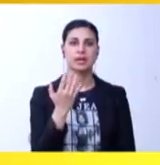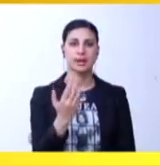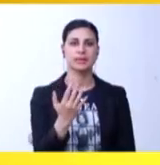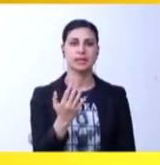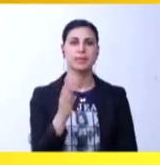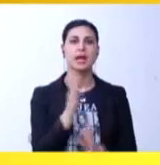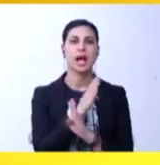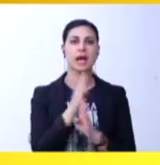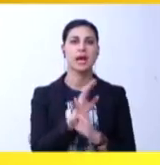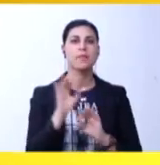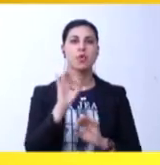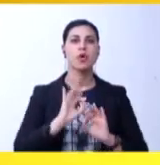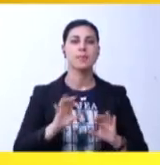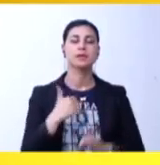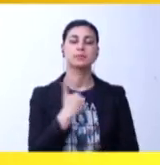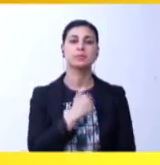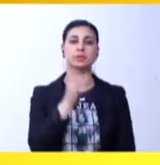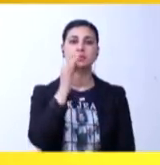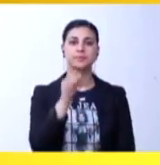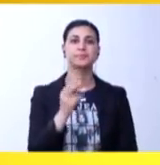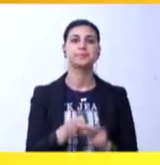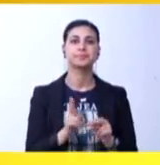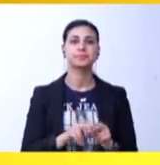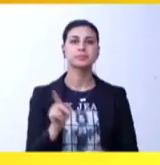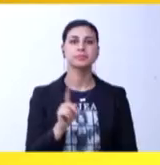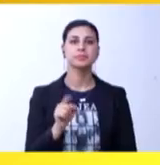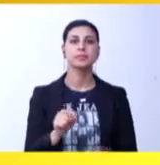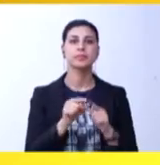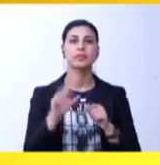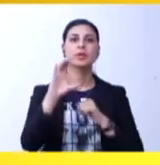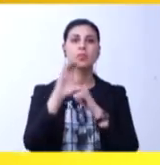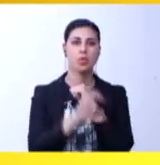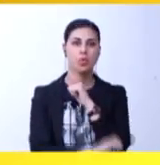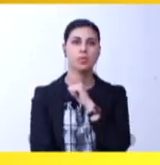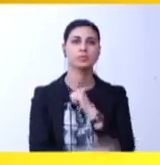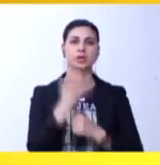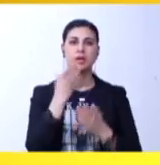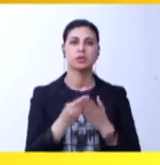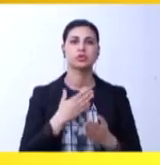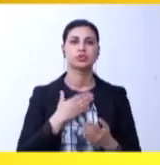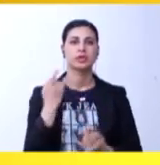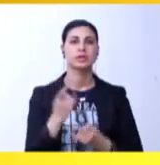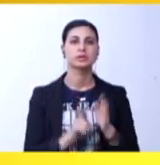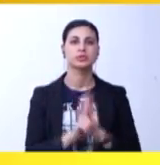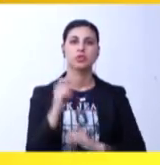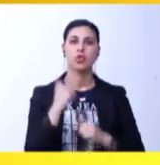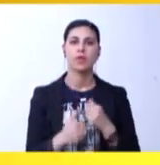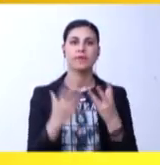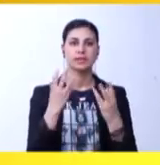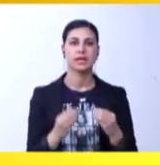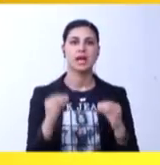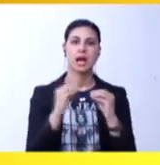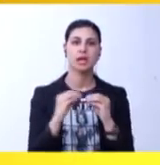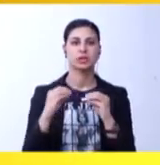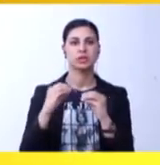რამდენიმე გარემოებას. უპირველეს ყოვლისა შეგახსენებთ იმას, რომ სეზონის ბოლომდე ჩვენ გადაცემას დავიწყებთ ყოველ დღე არა